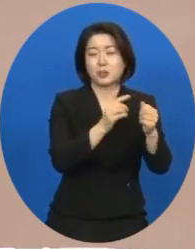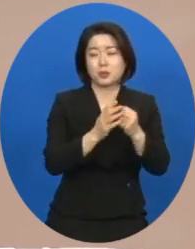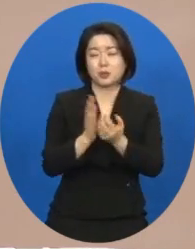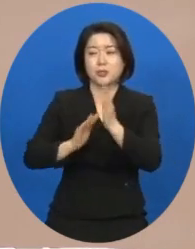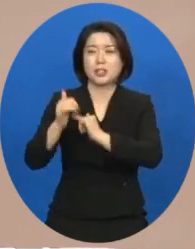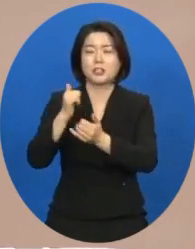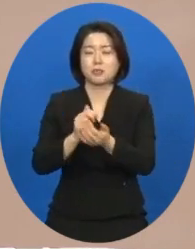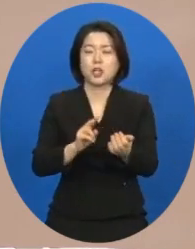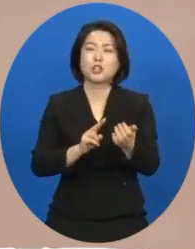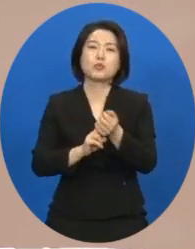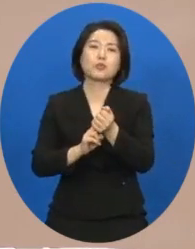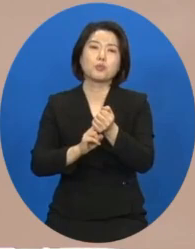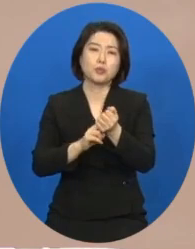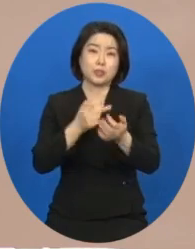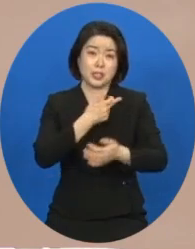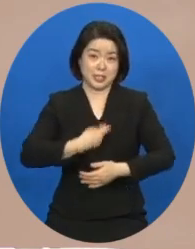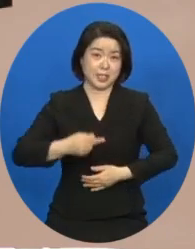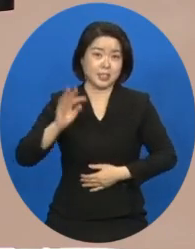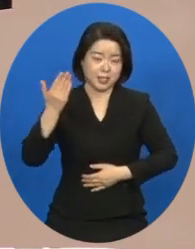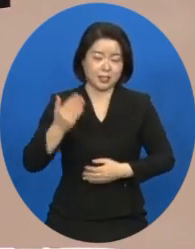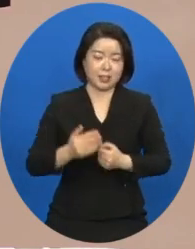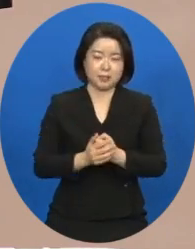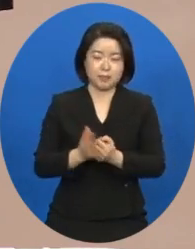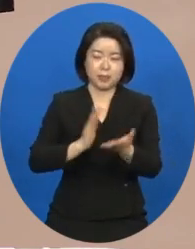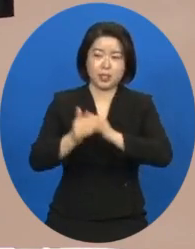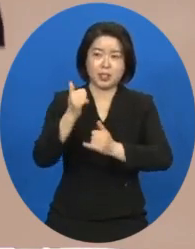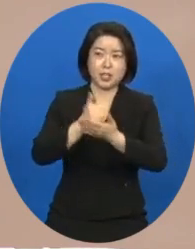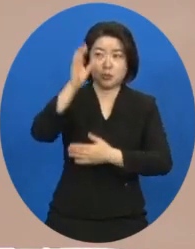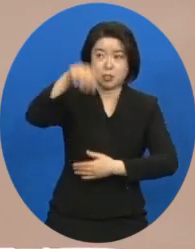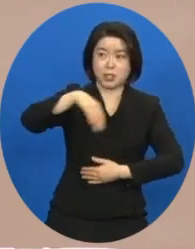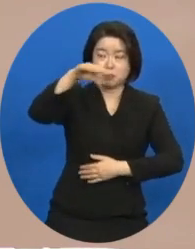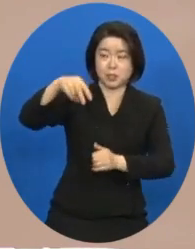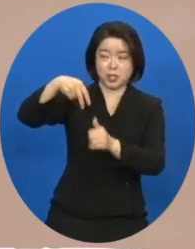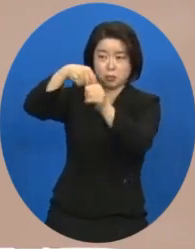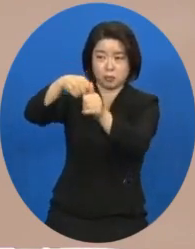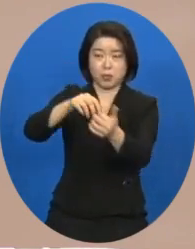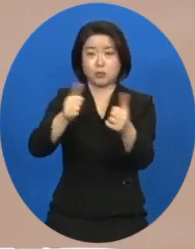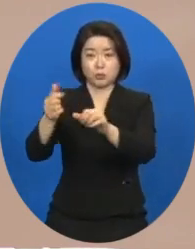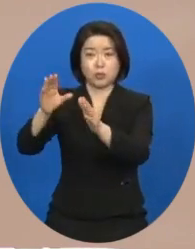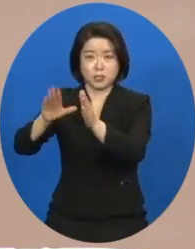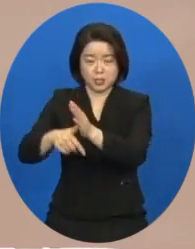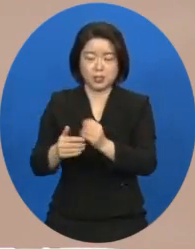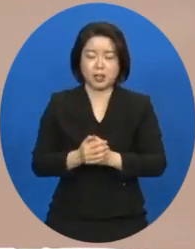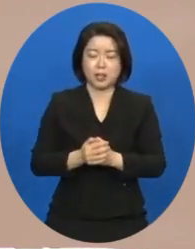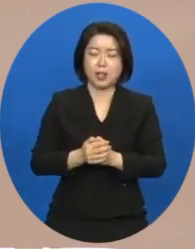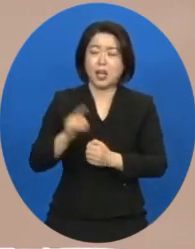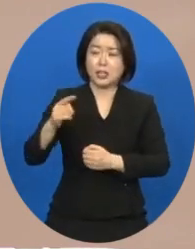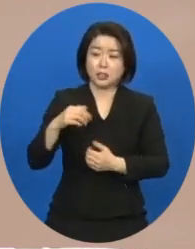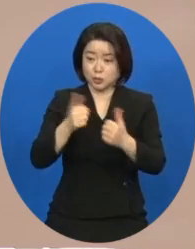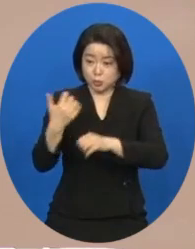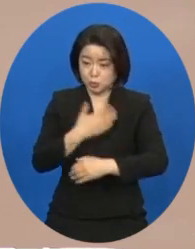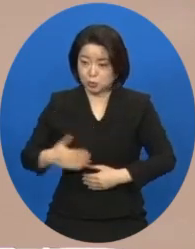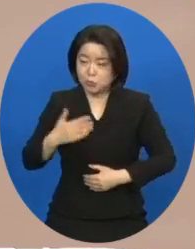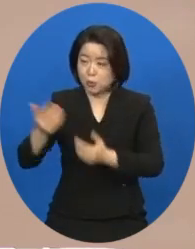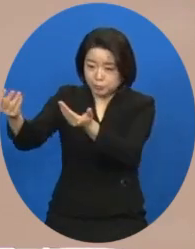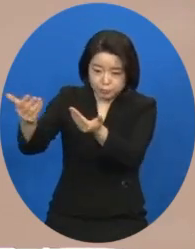됩니다. 예수님의 십자가에 죽으셨을 때 그때 예수님의 시신을 누가